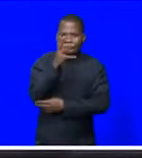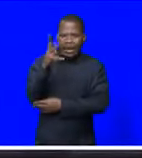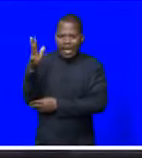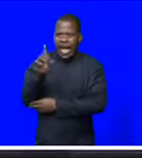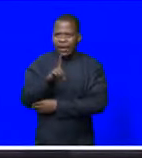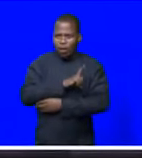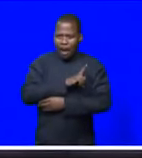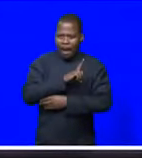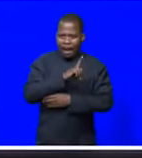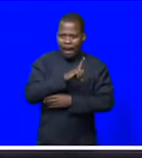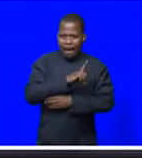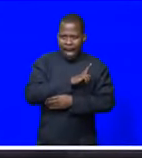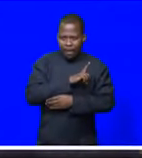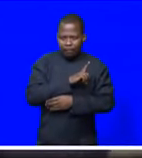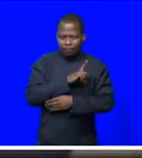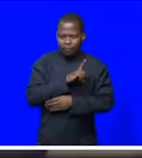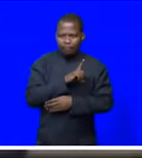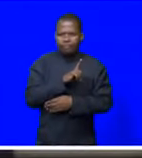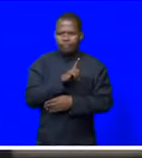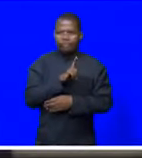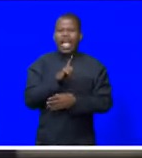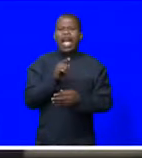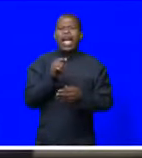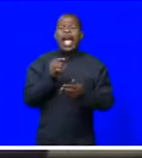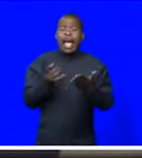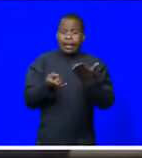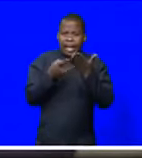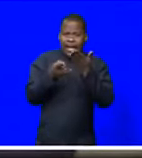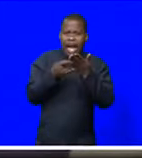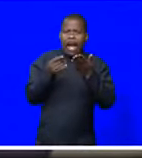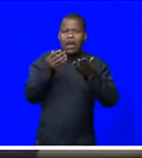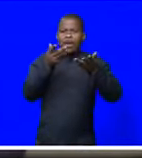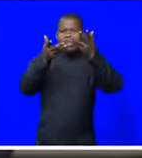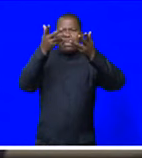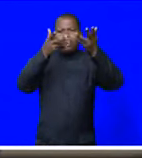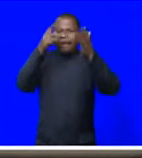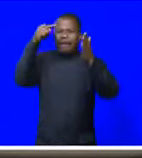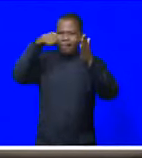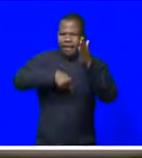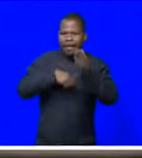tinayo imithelela yekokuthi ungehliswa letindvudu